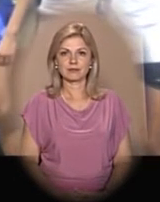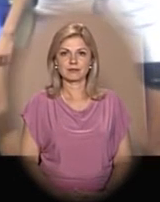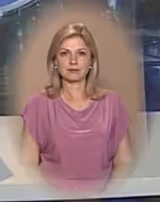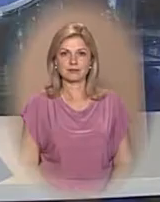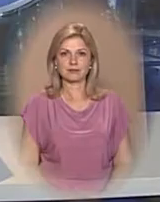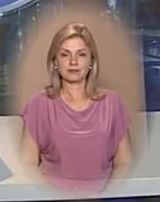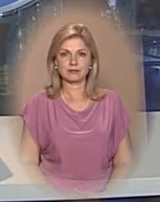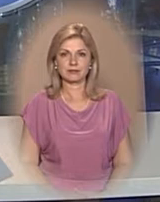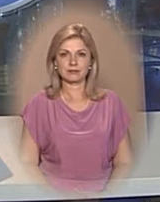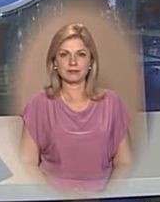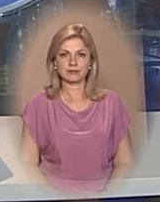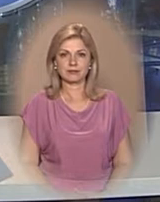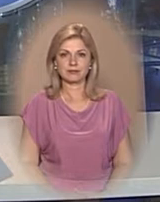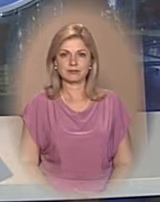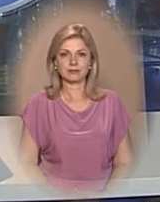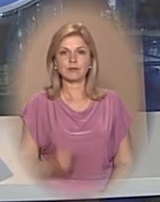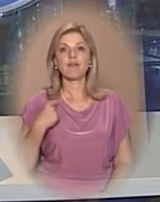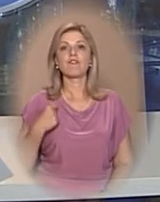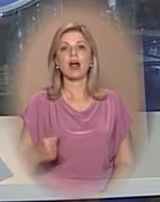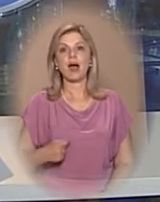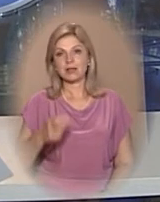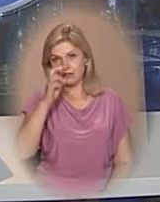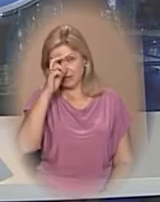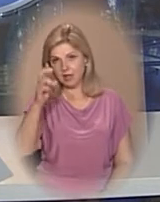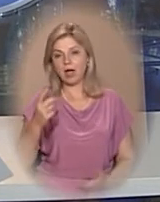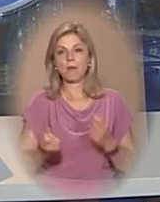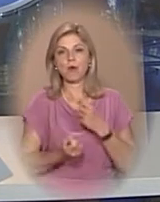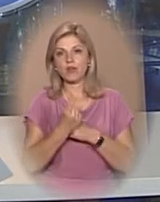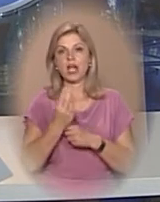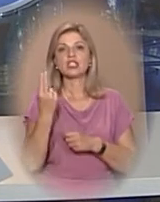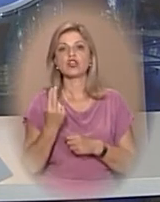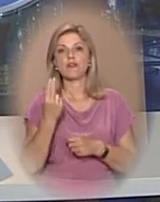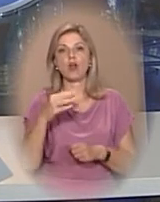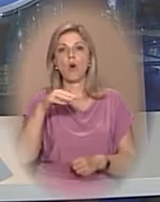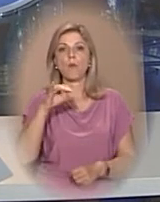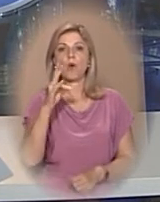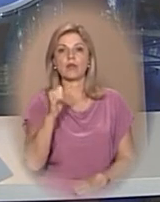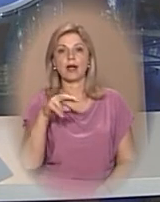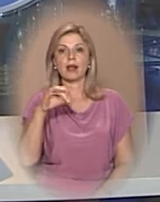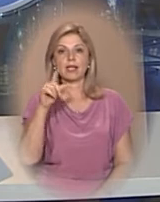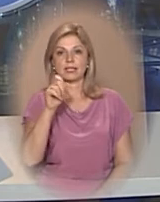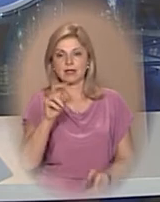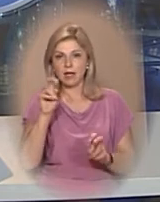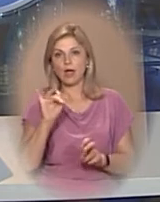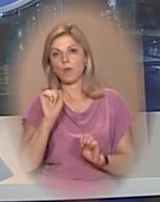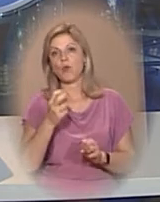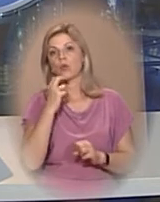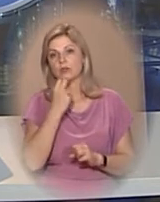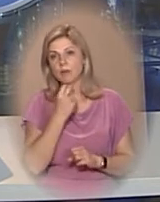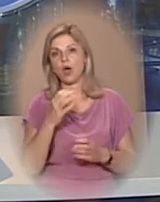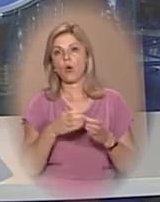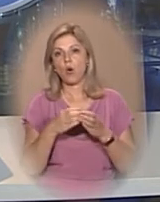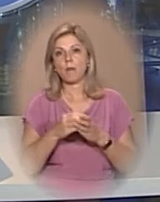Миколаївщини. А у Франції з'явилася цифрова Мона Ліза, яка може посміхатися і хмуритися. Команда із